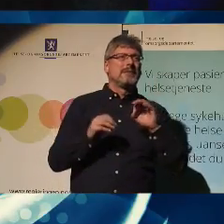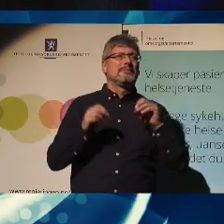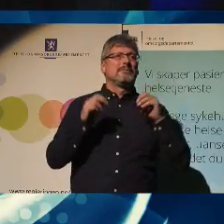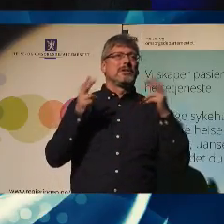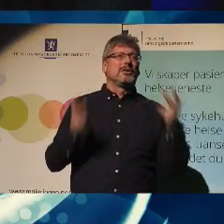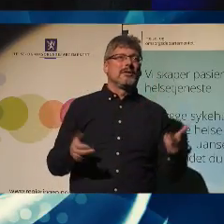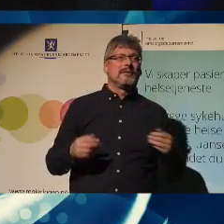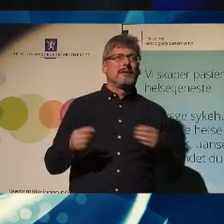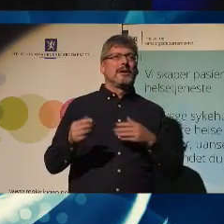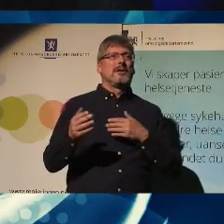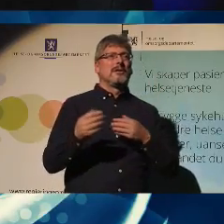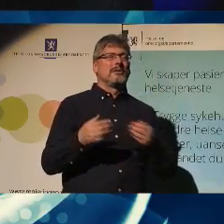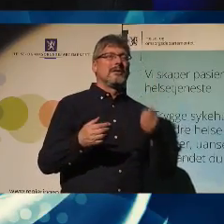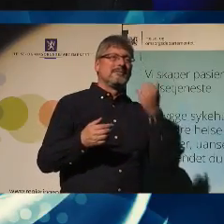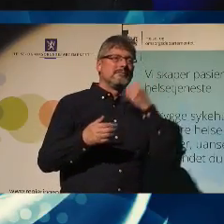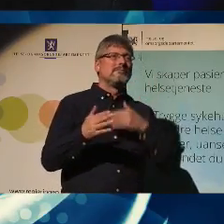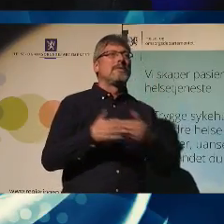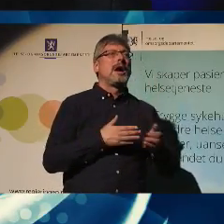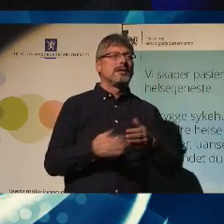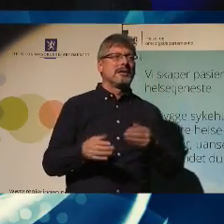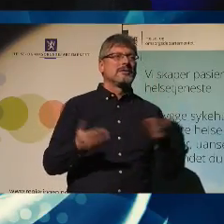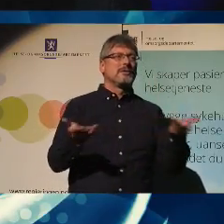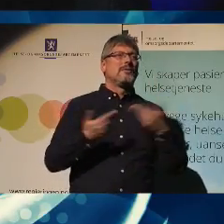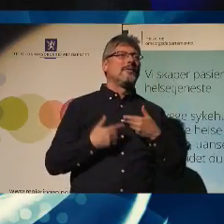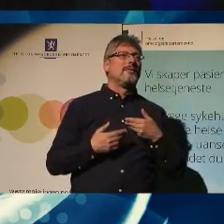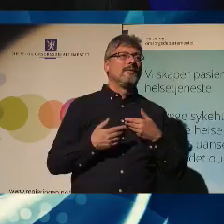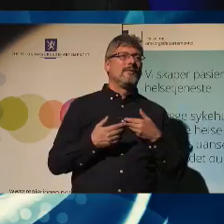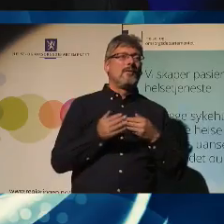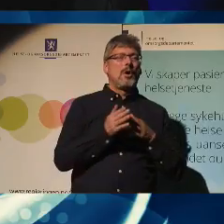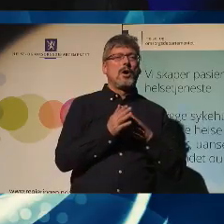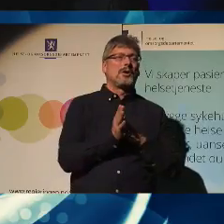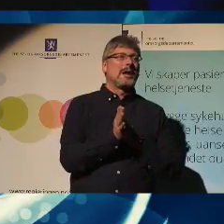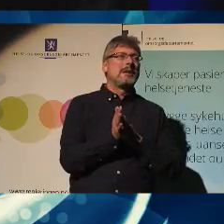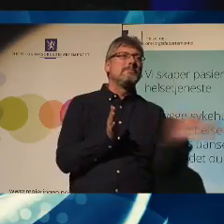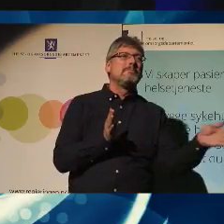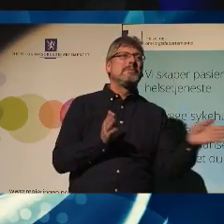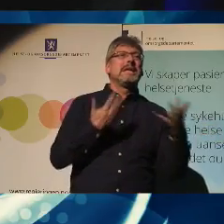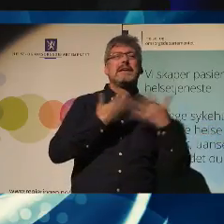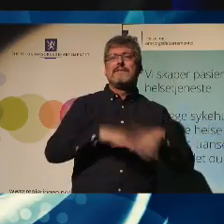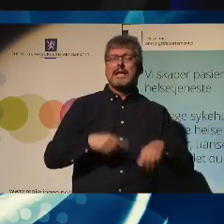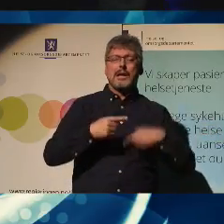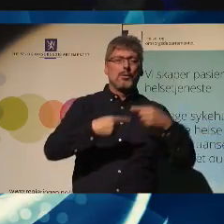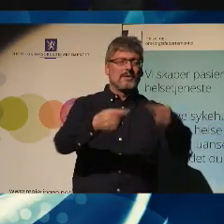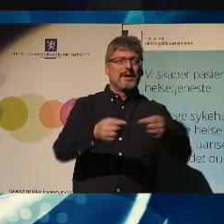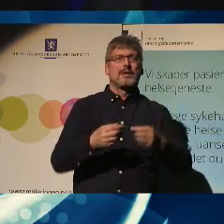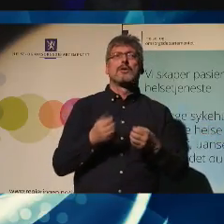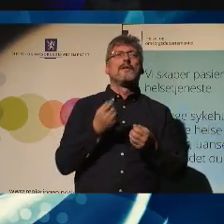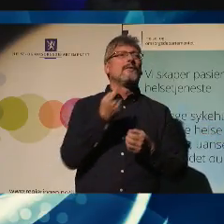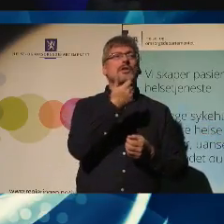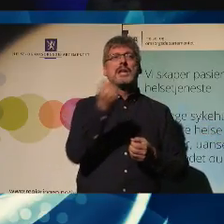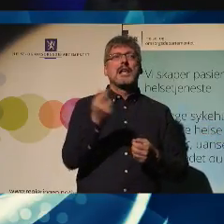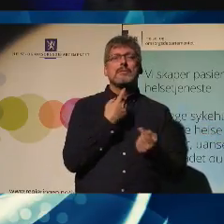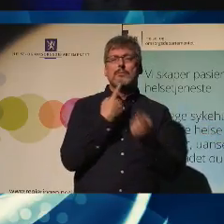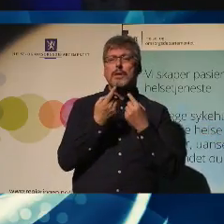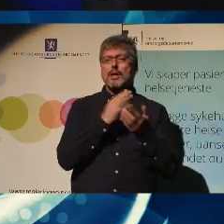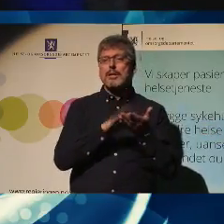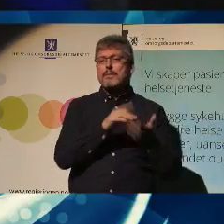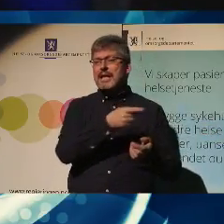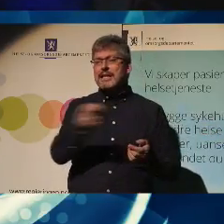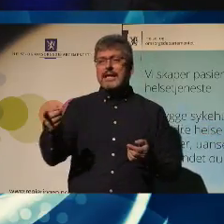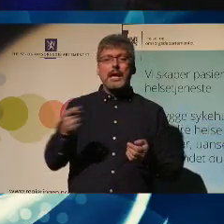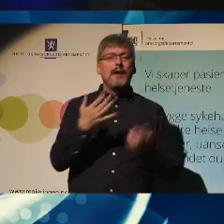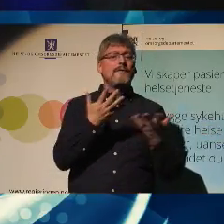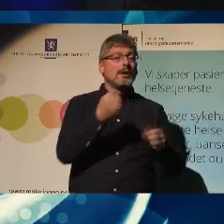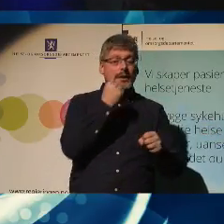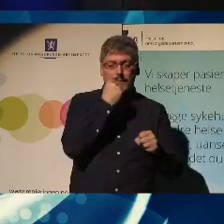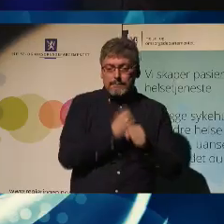mye behandling som de får, som gir dem bivirkninger underveis. Alt for sjelden så snakker vi med de folkene om hva de ønsker